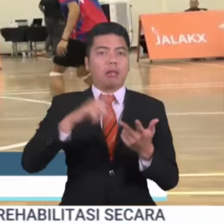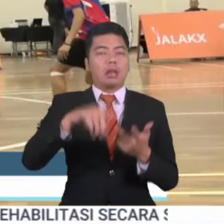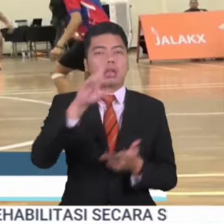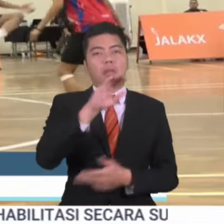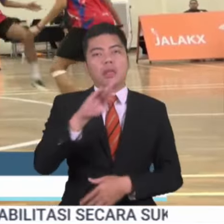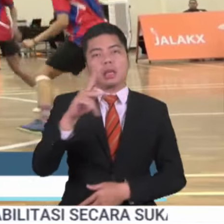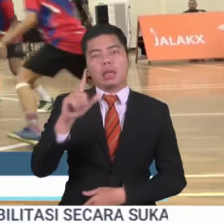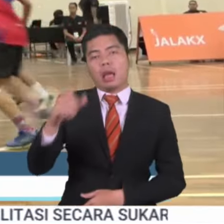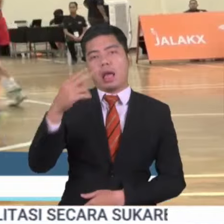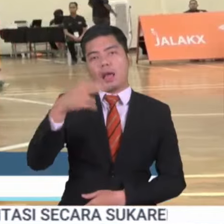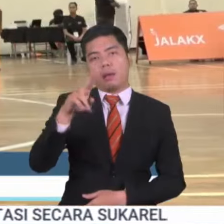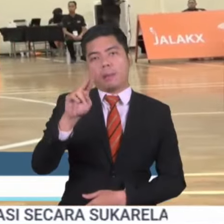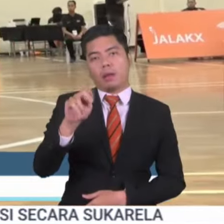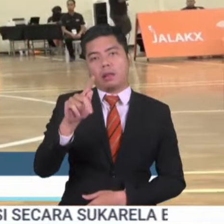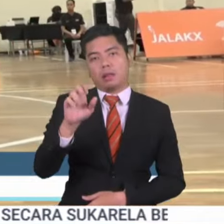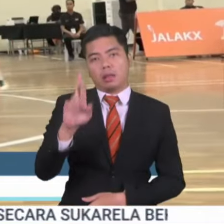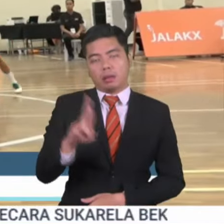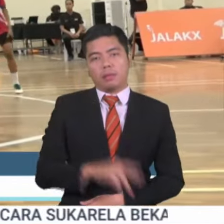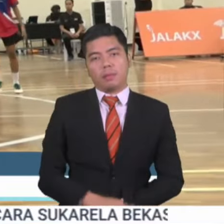Hunter.